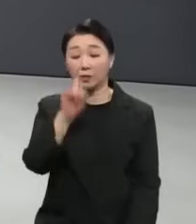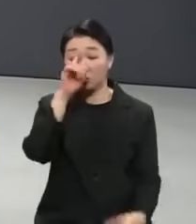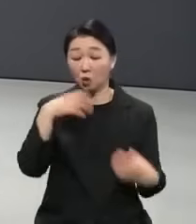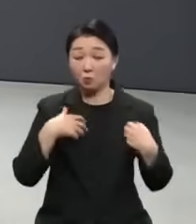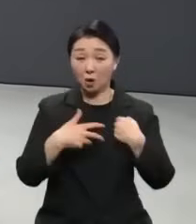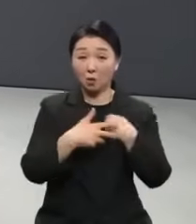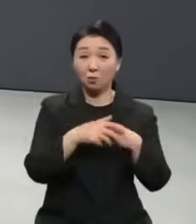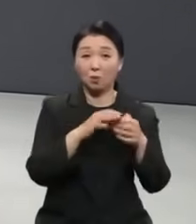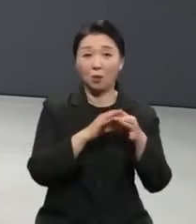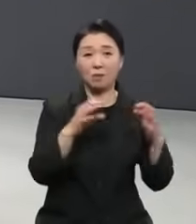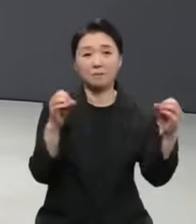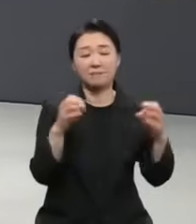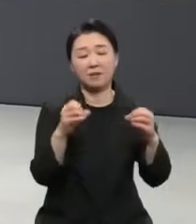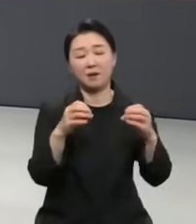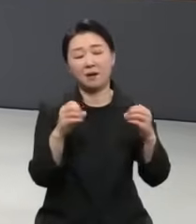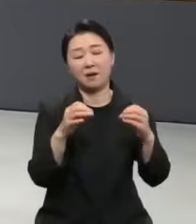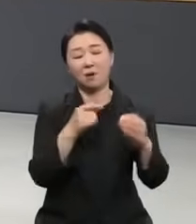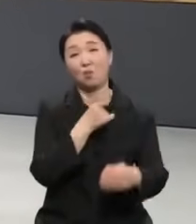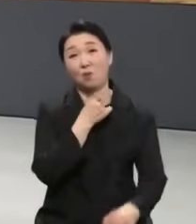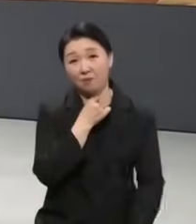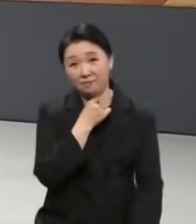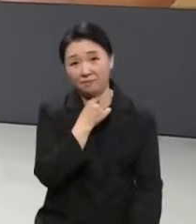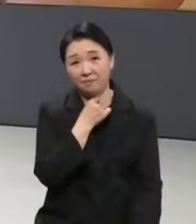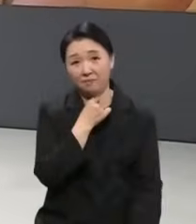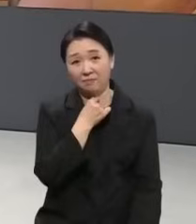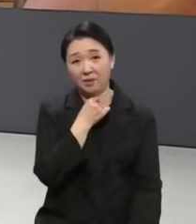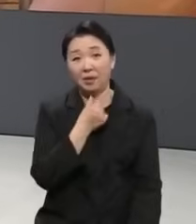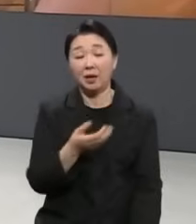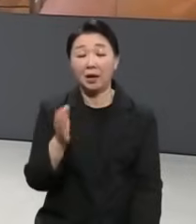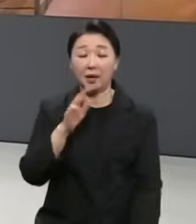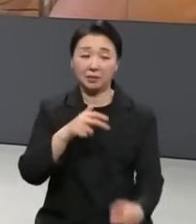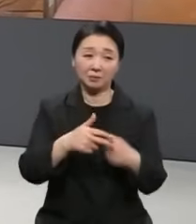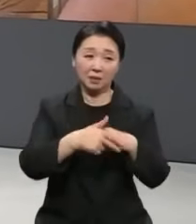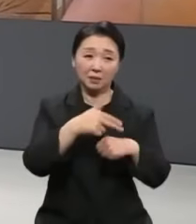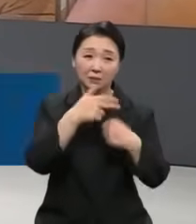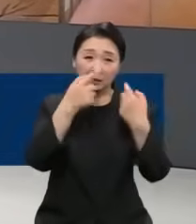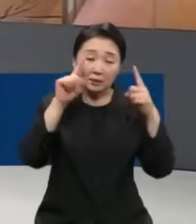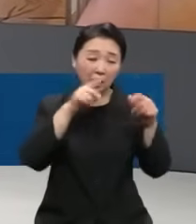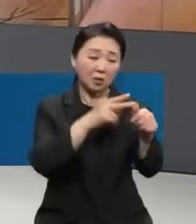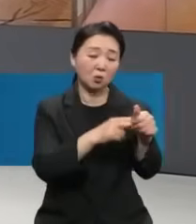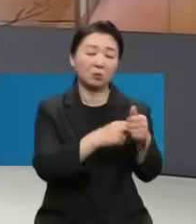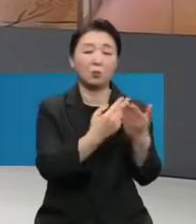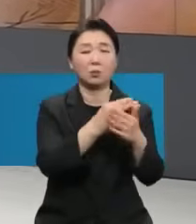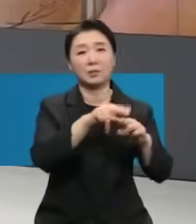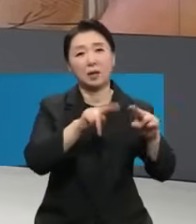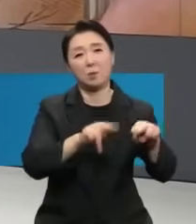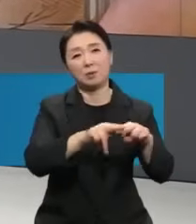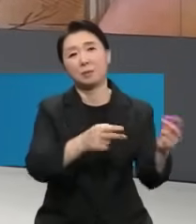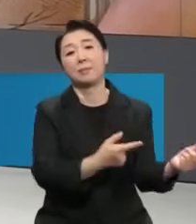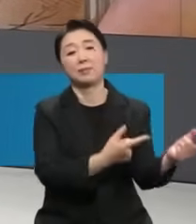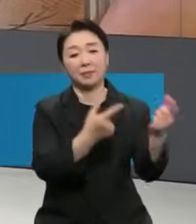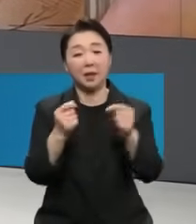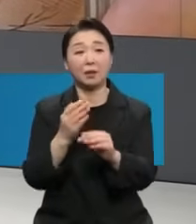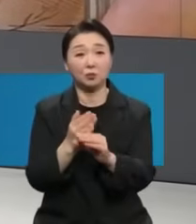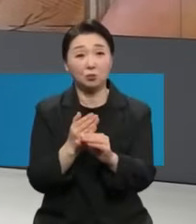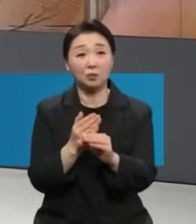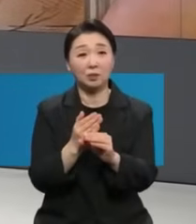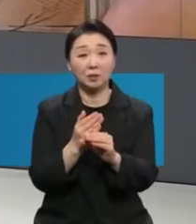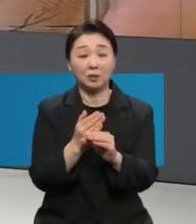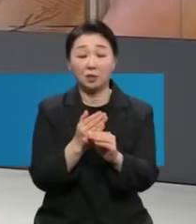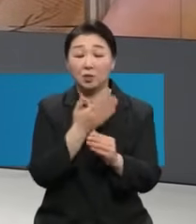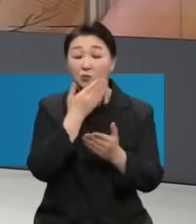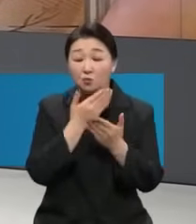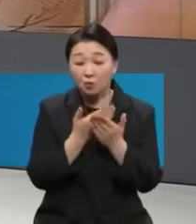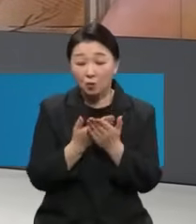정부가 의료계와의 대화에 물꼬를 트겠다고 했지만 의대 교수들은 줄줄이 사표를 내고 있습니다. 핵심인